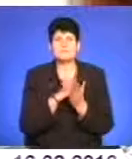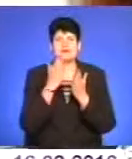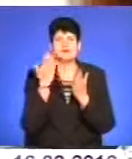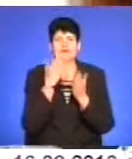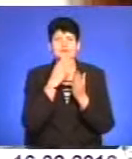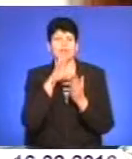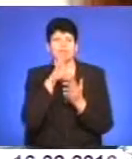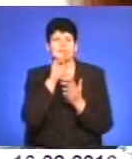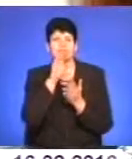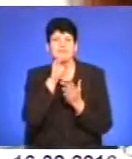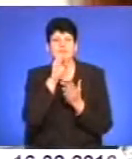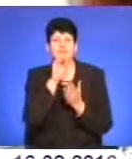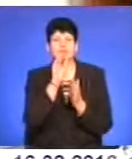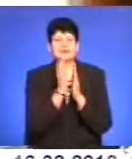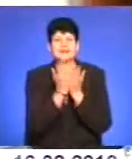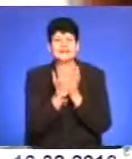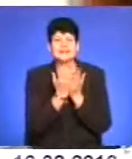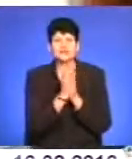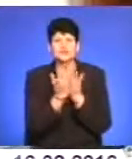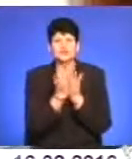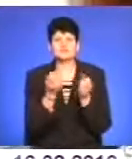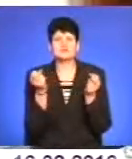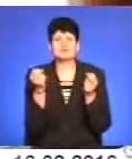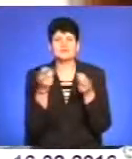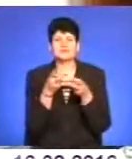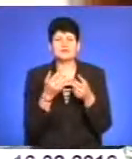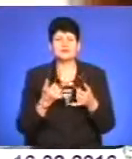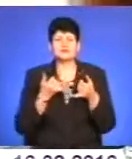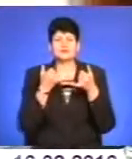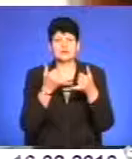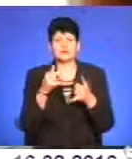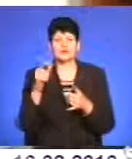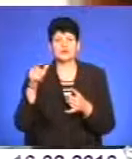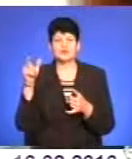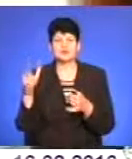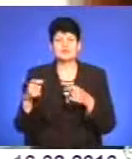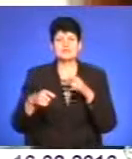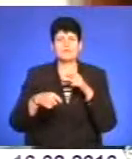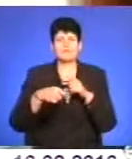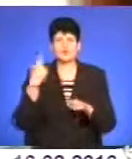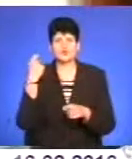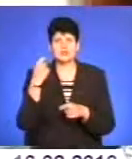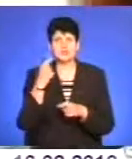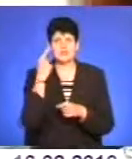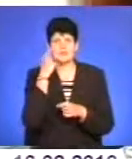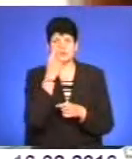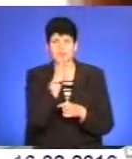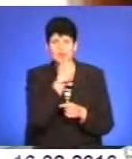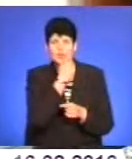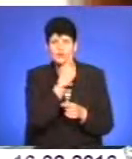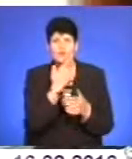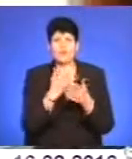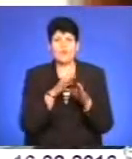начитаних електронних книг в дейзі-форматі для людей із порушеннями зору або